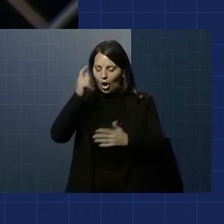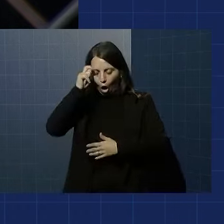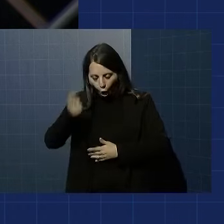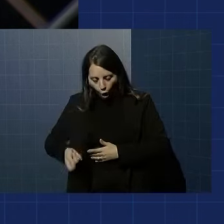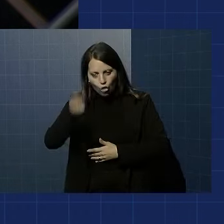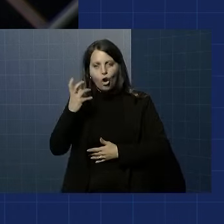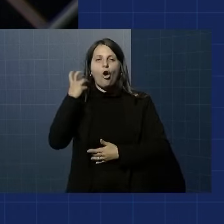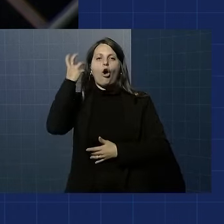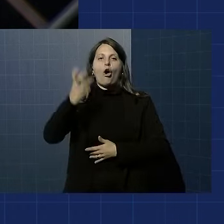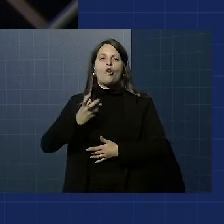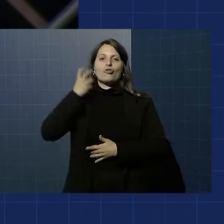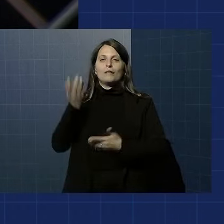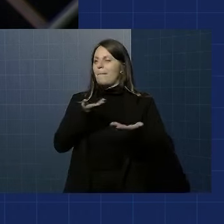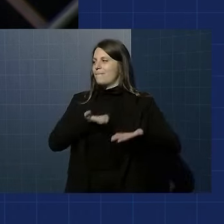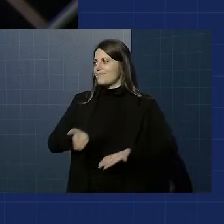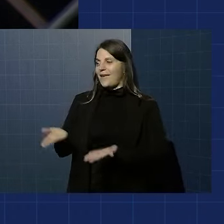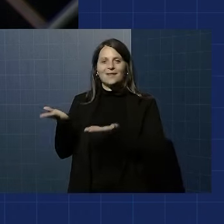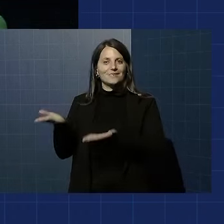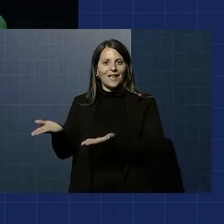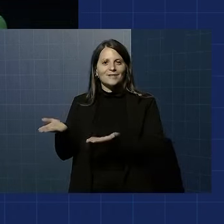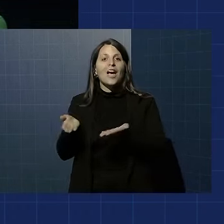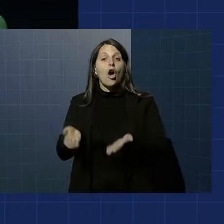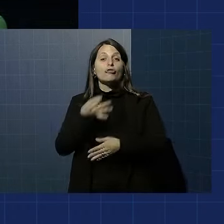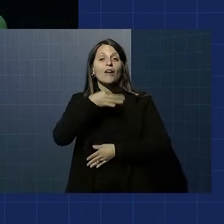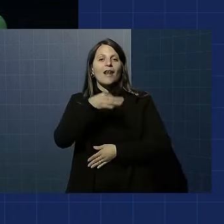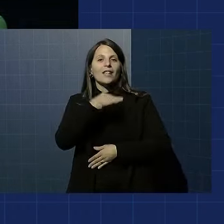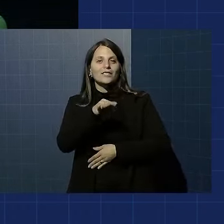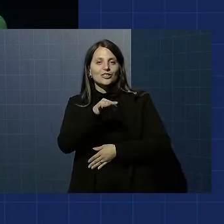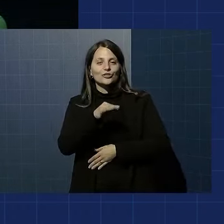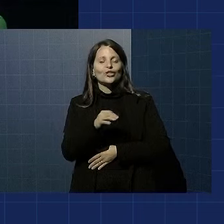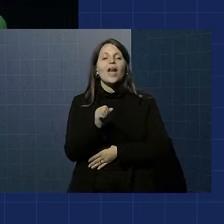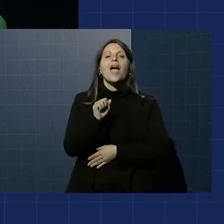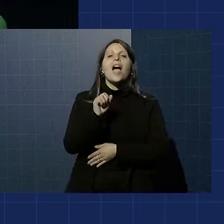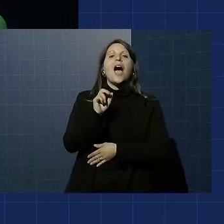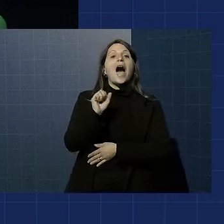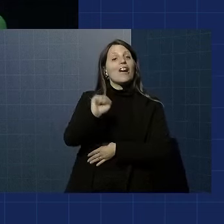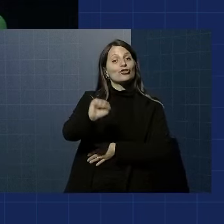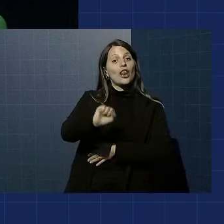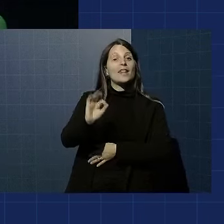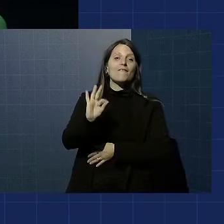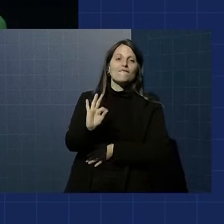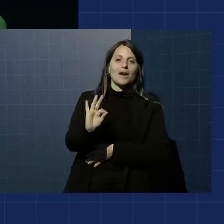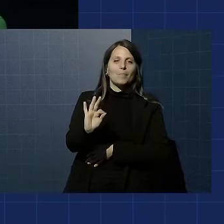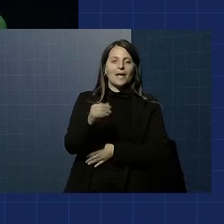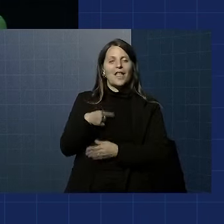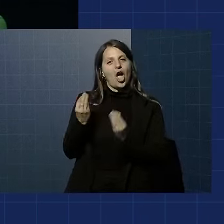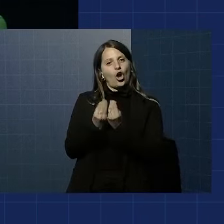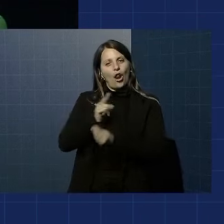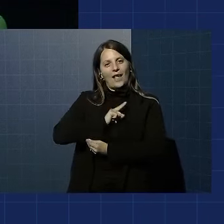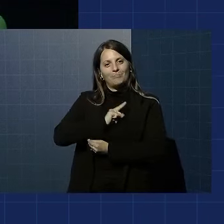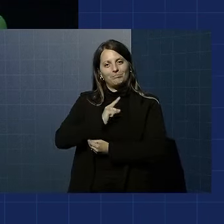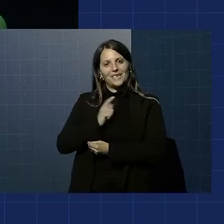di presentare la relatrice di oggi, Angelique von Ombergen, che è una mia collega all'Agenzia Spaziale